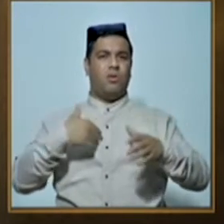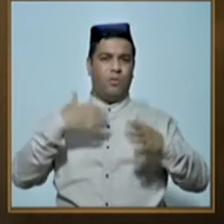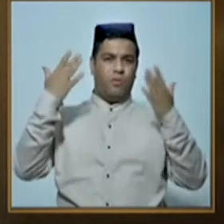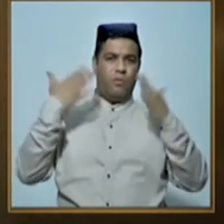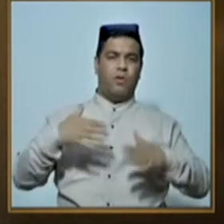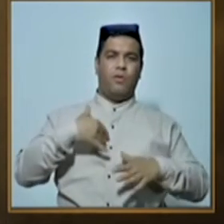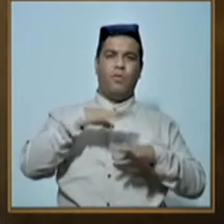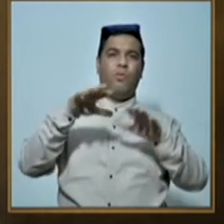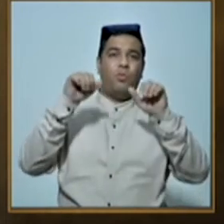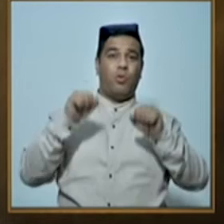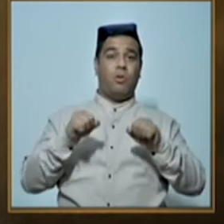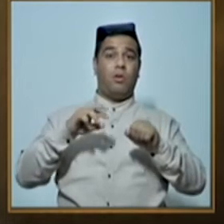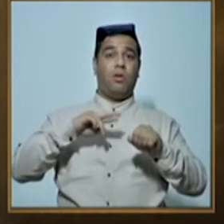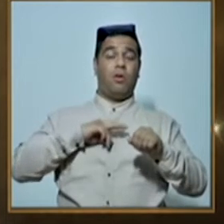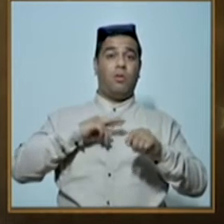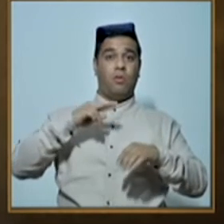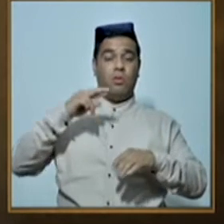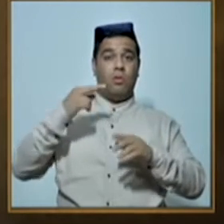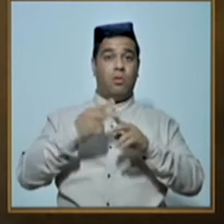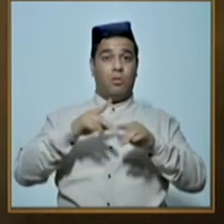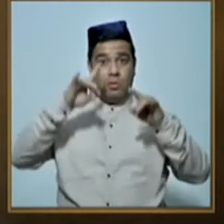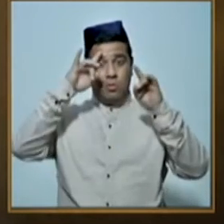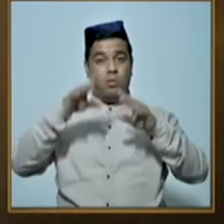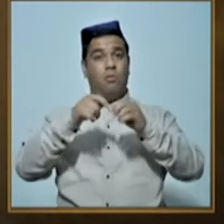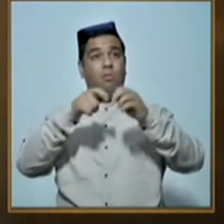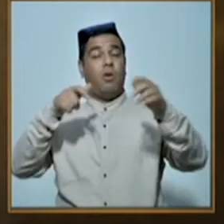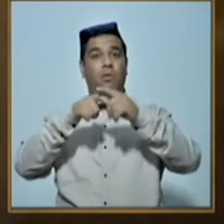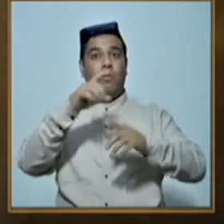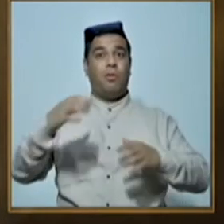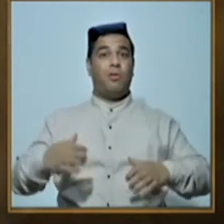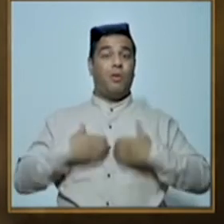qoldingiz. Lekin vaqti kelganda ko'pligingiz foyda bermadi.